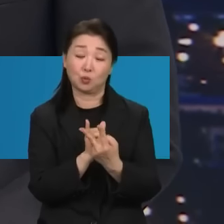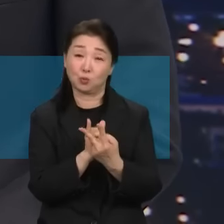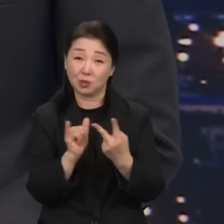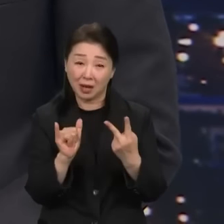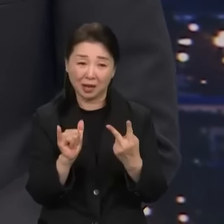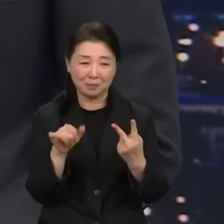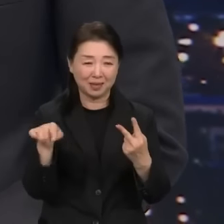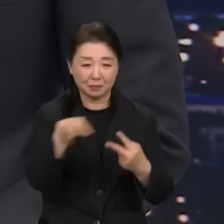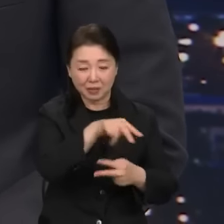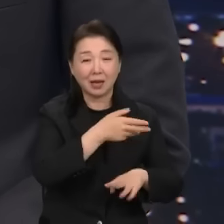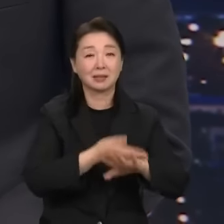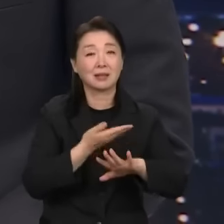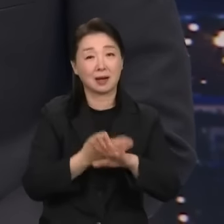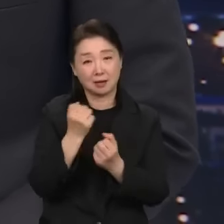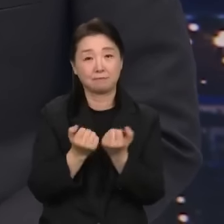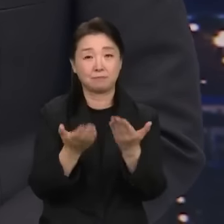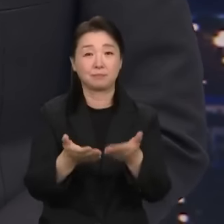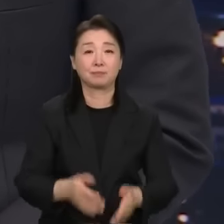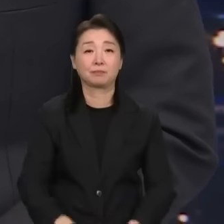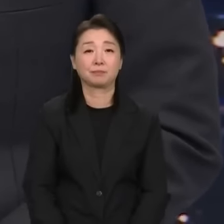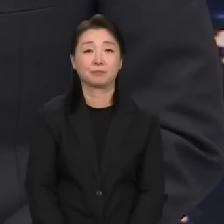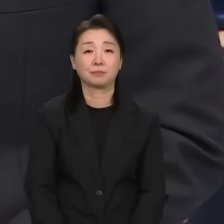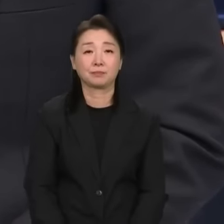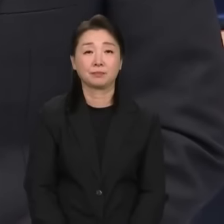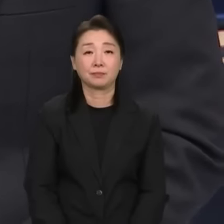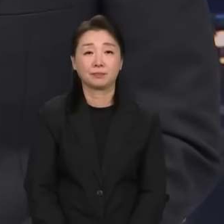상황 워싱턴 정강현 특파원이